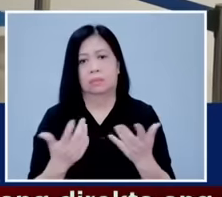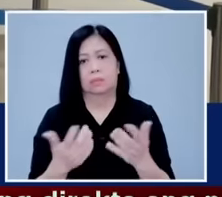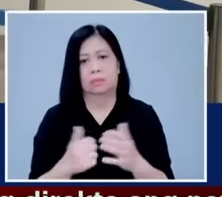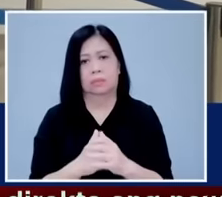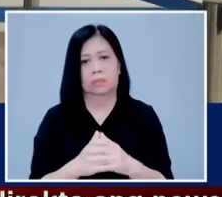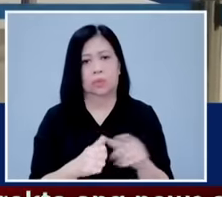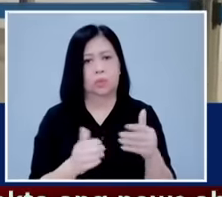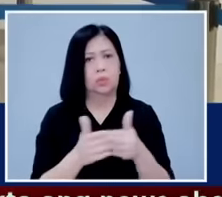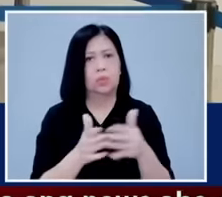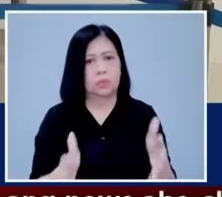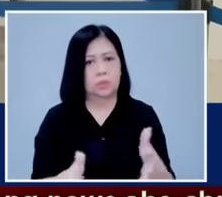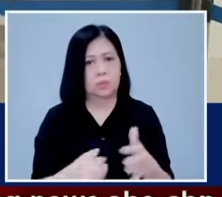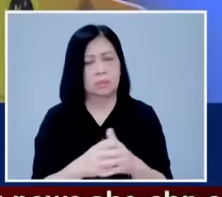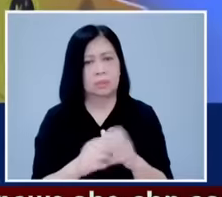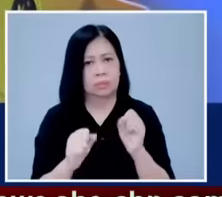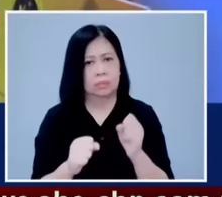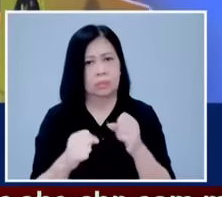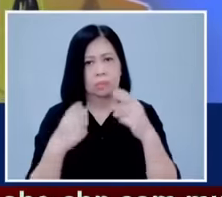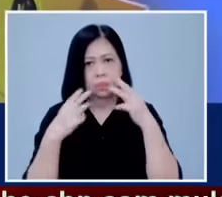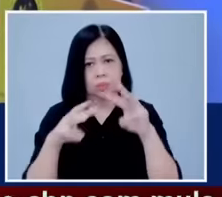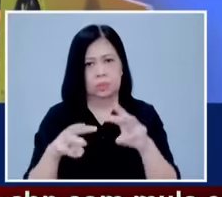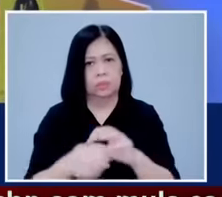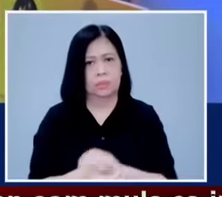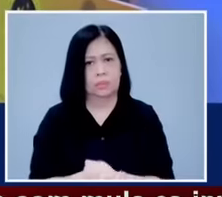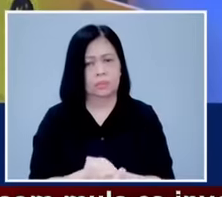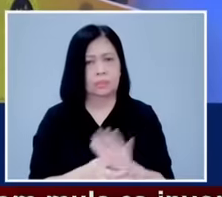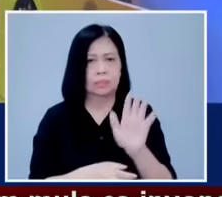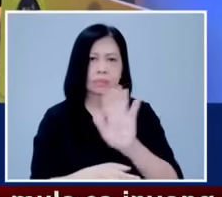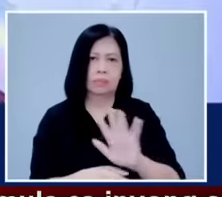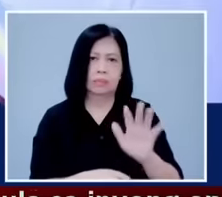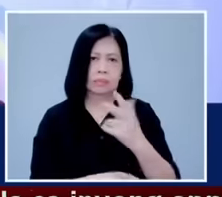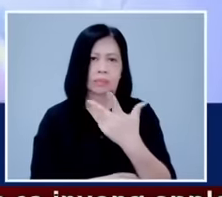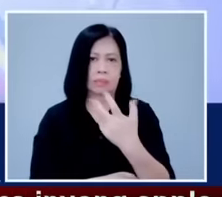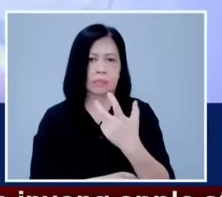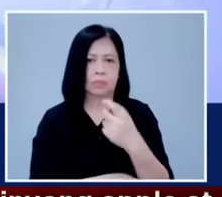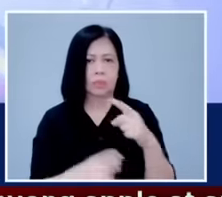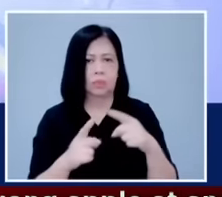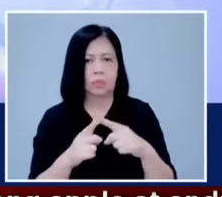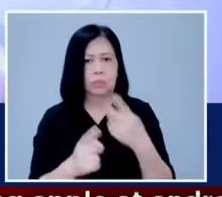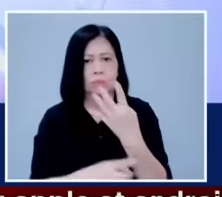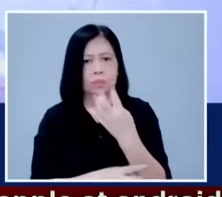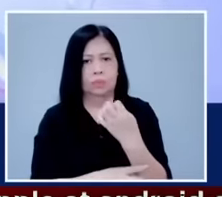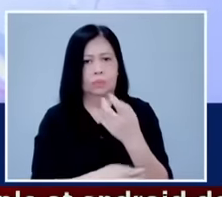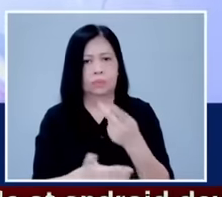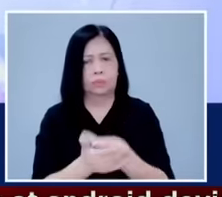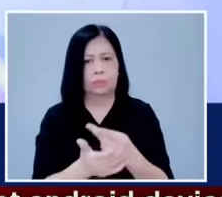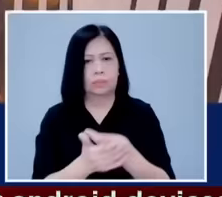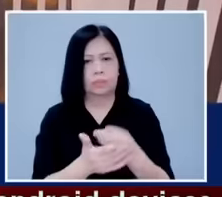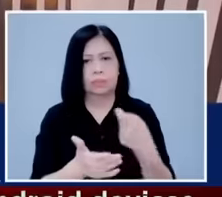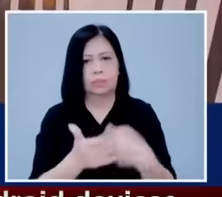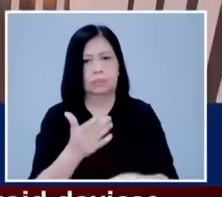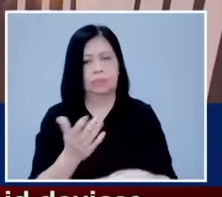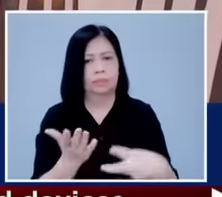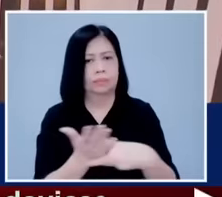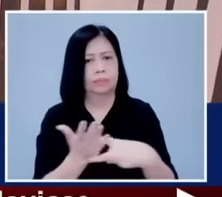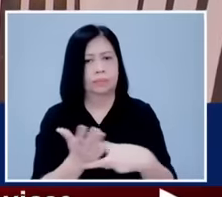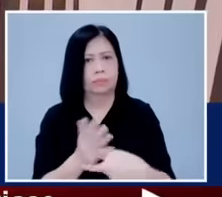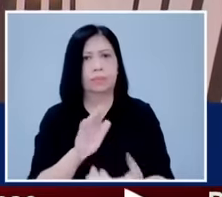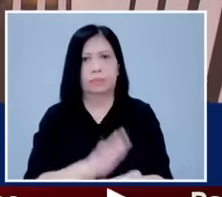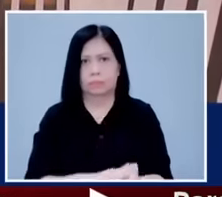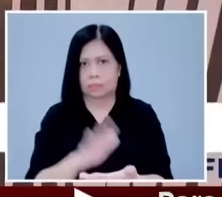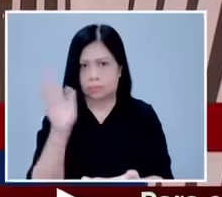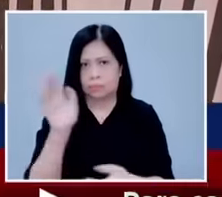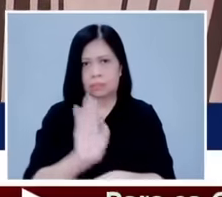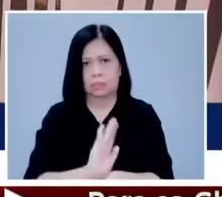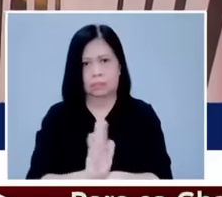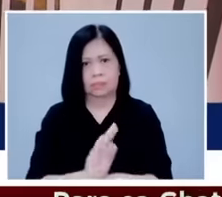mga estudyante makapanood din. Naglalaro sa 300 hanggang 400 pesos ang presyo ng ticket. Mahal talaga ang sine